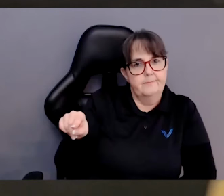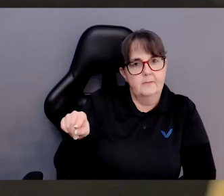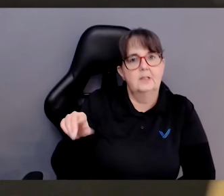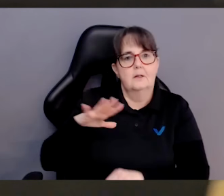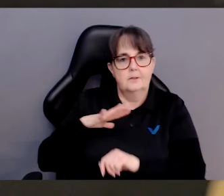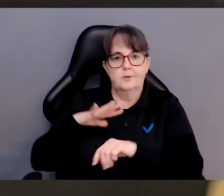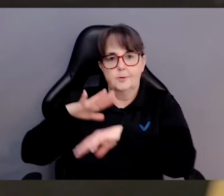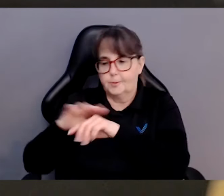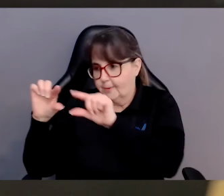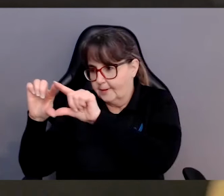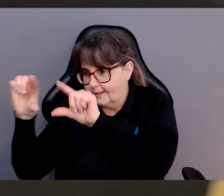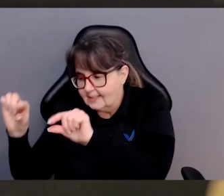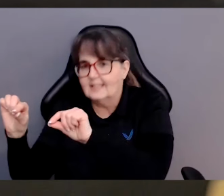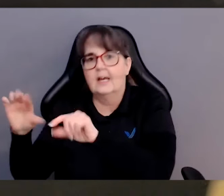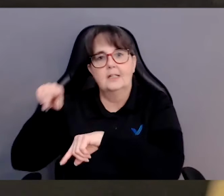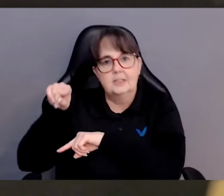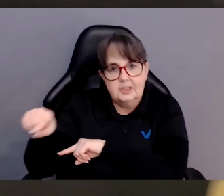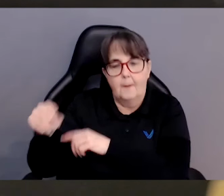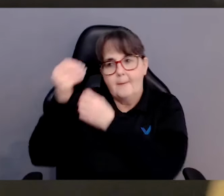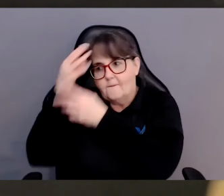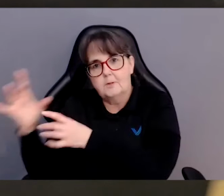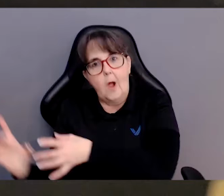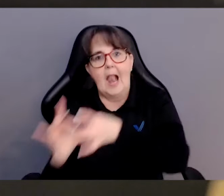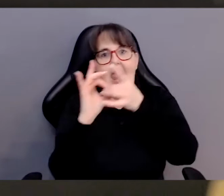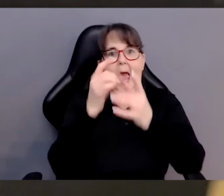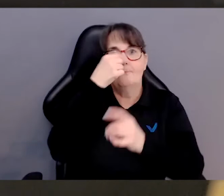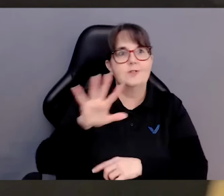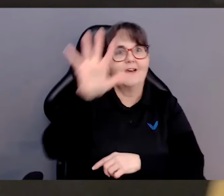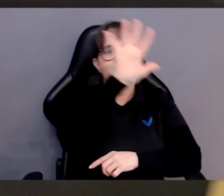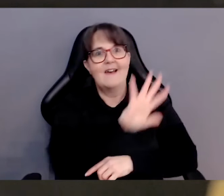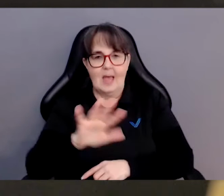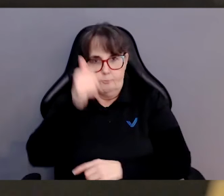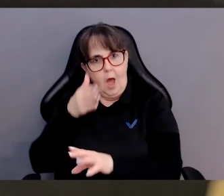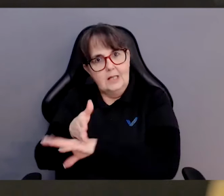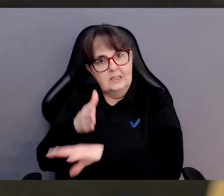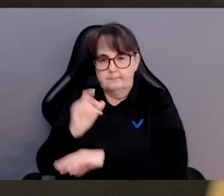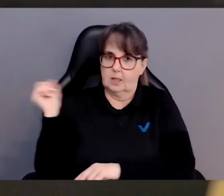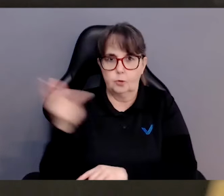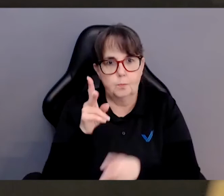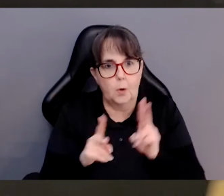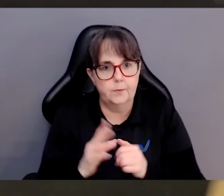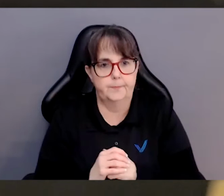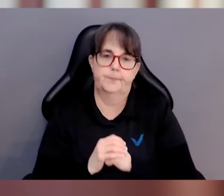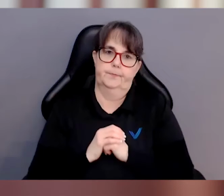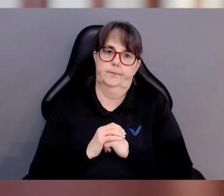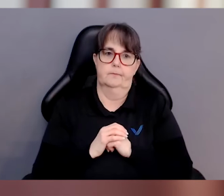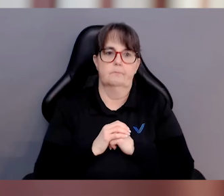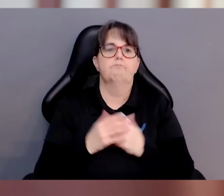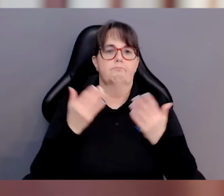rendre les cartels et le langage et les informations dans le musée plus accessibles à tout le